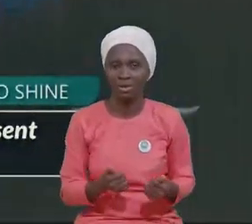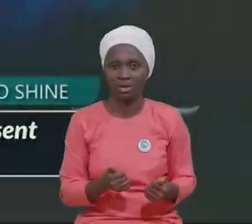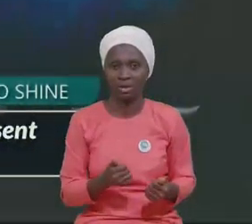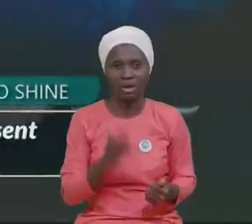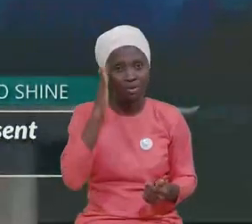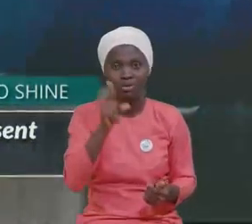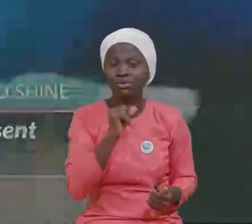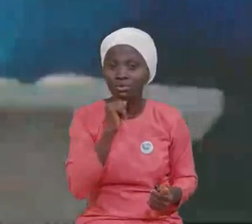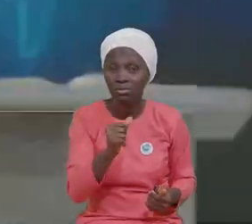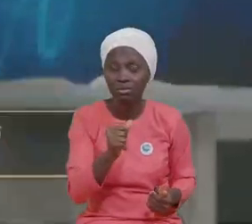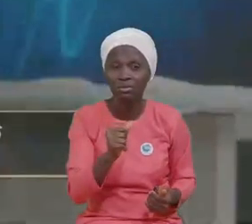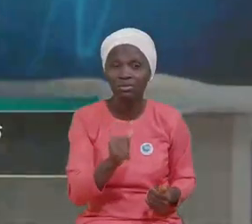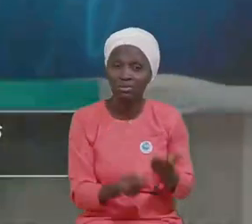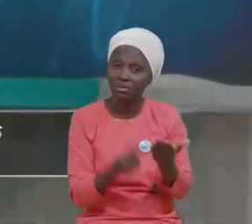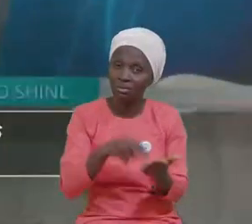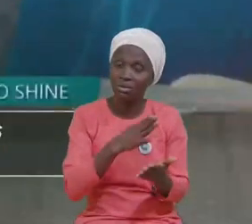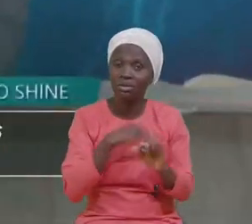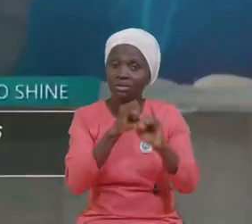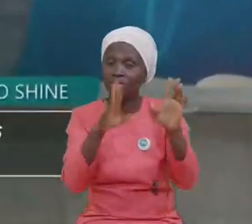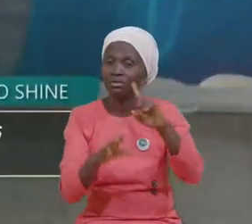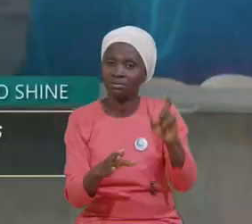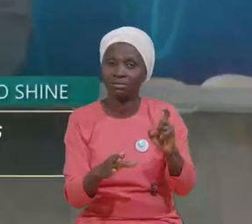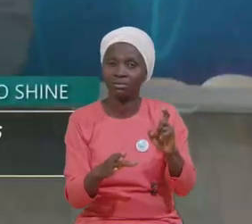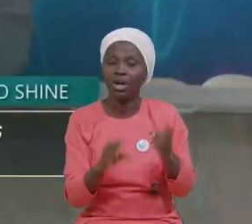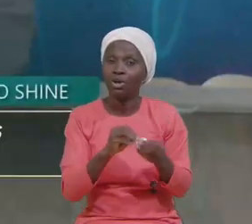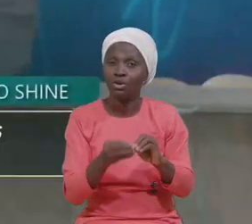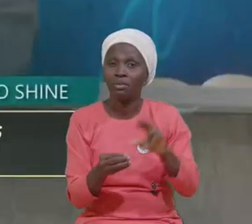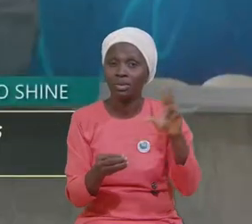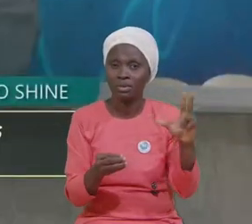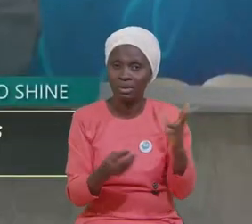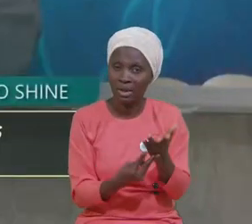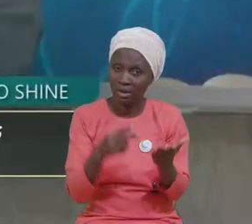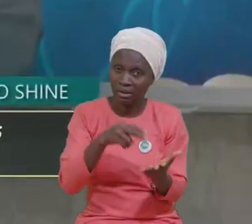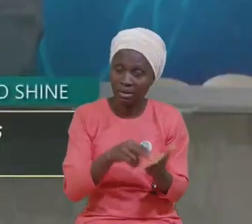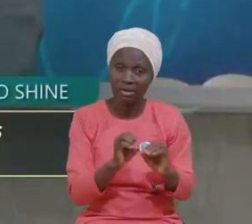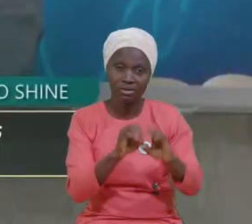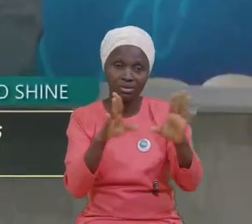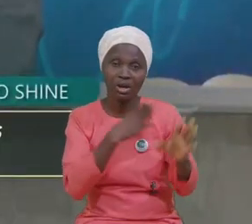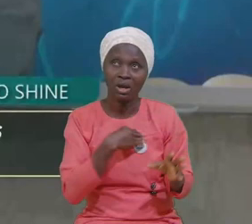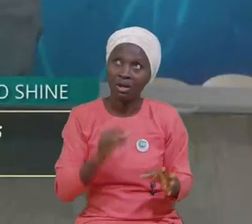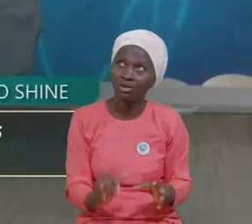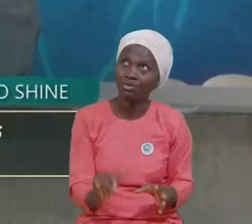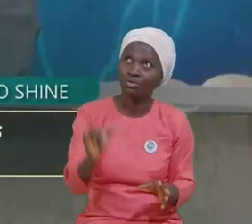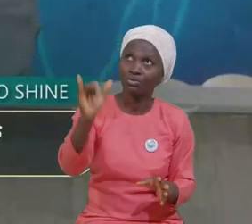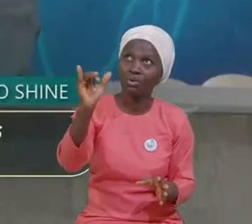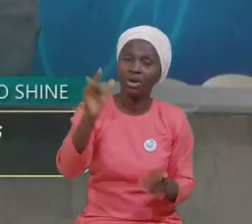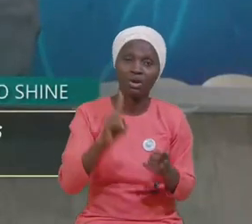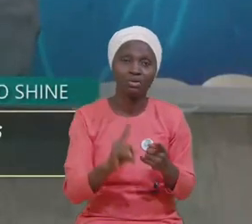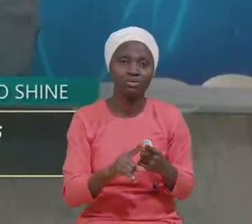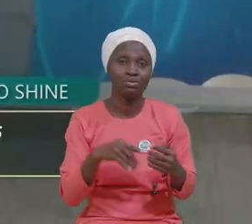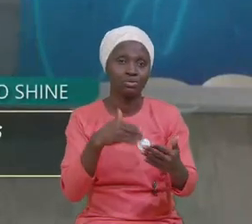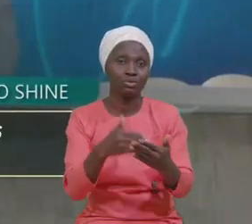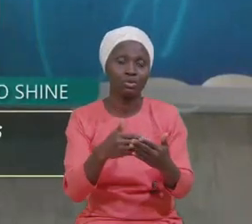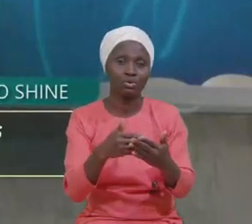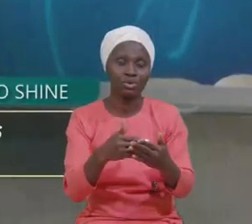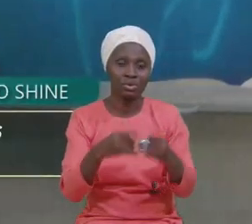Troisième élément, se lever pour briller et s'élever vers le progrès. Tu n'es pas un